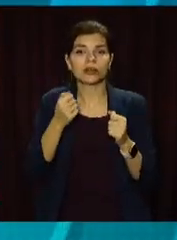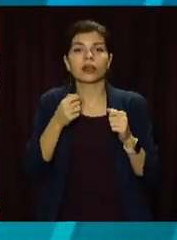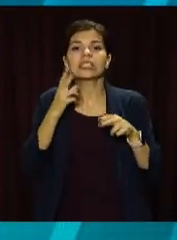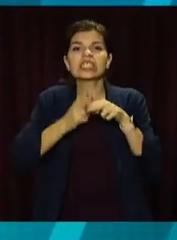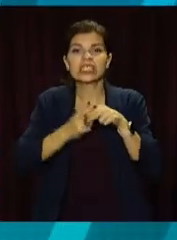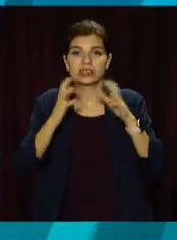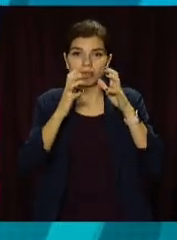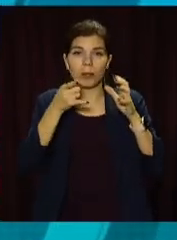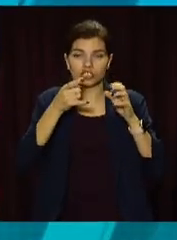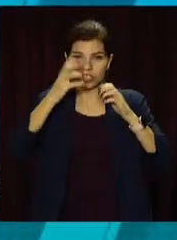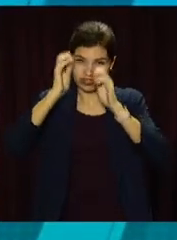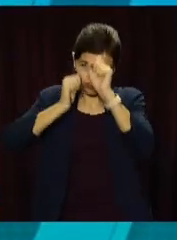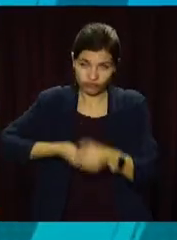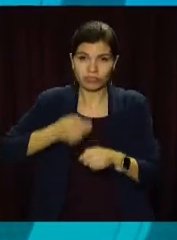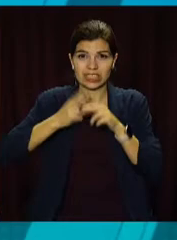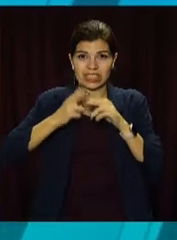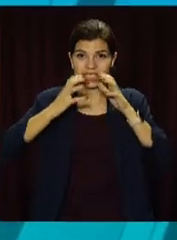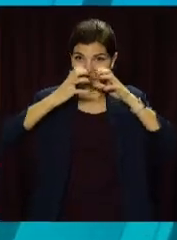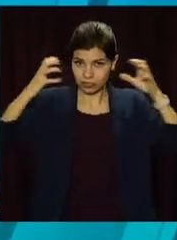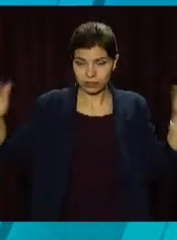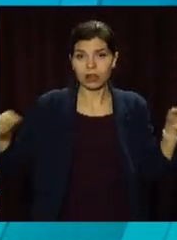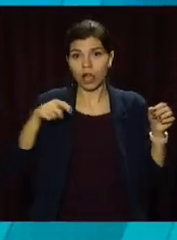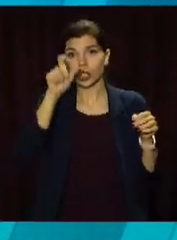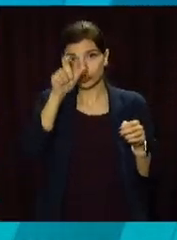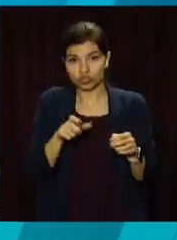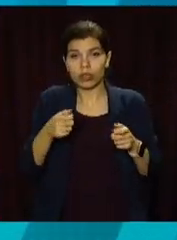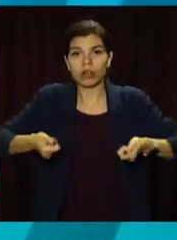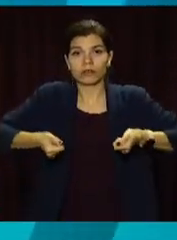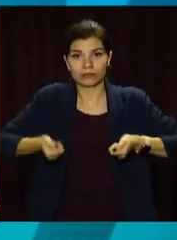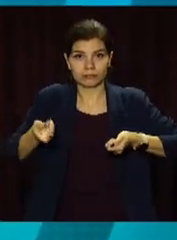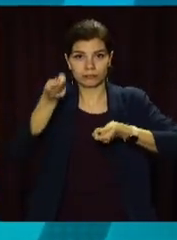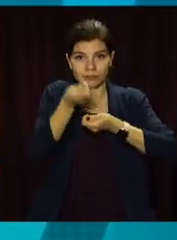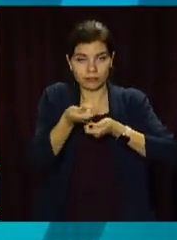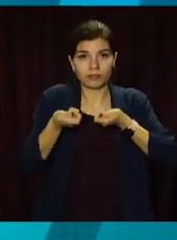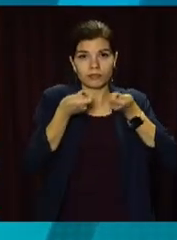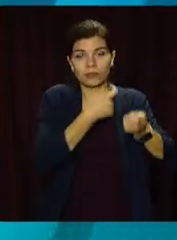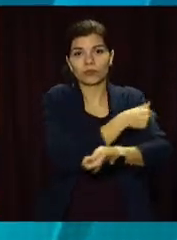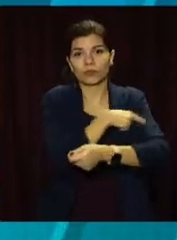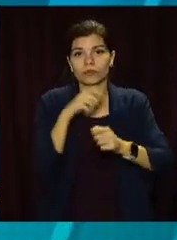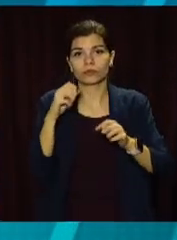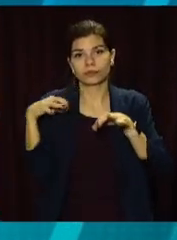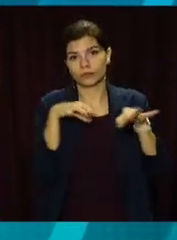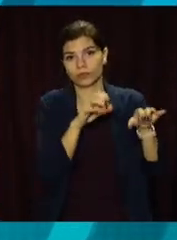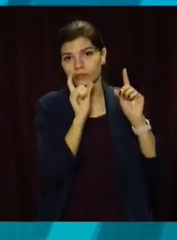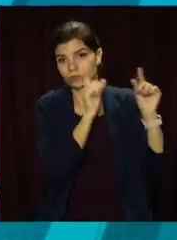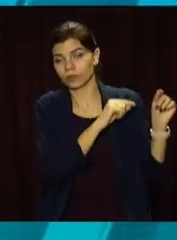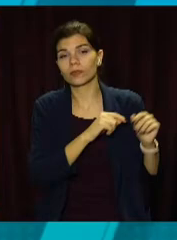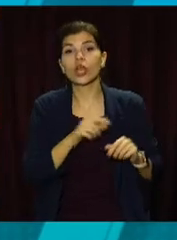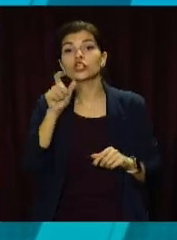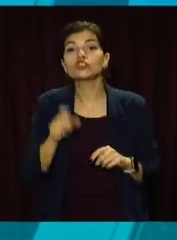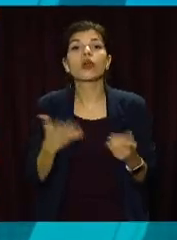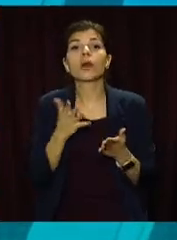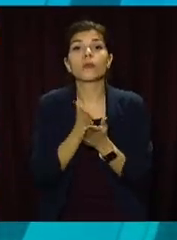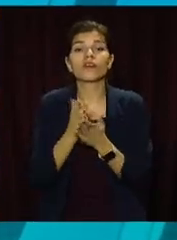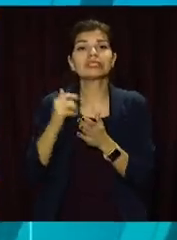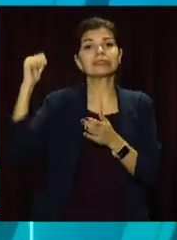автівки, поклали вже на нож, і його було доправлено каретою швидкою до міськлікарні. Чоловік, який був, перебував